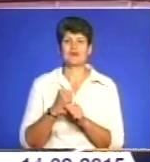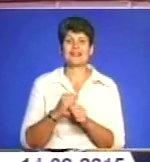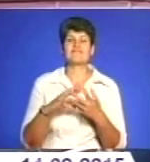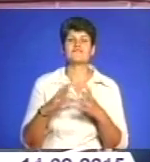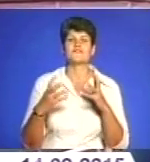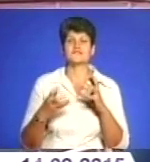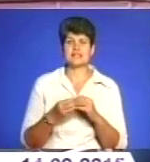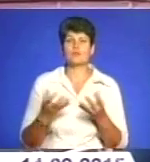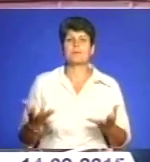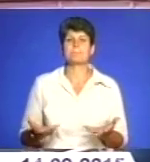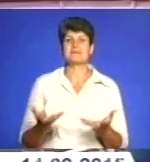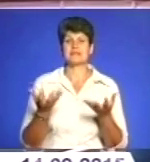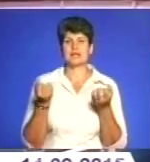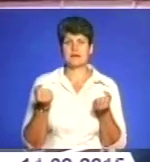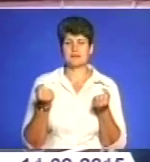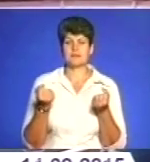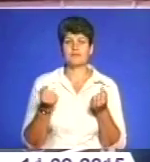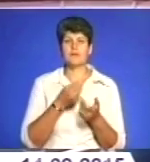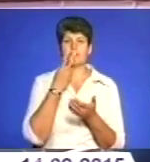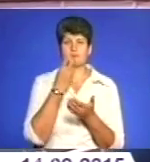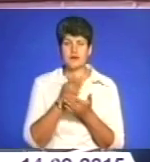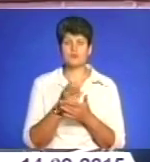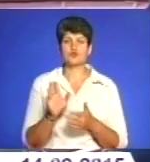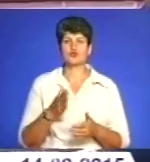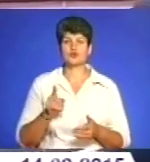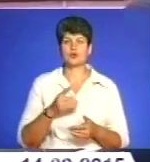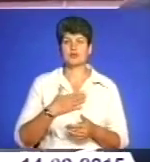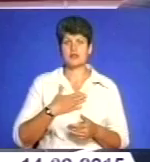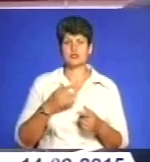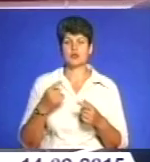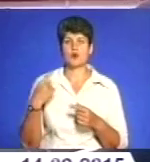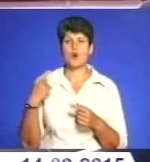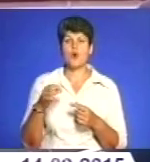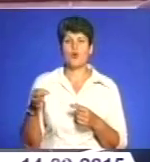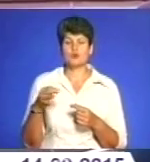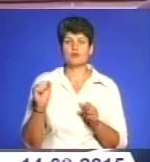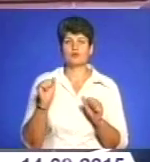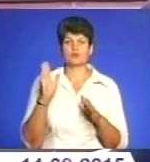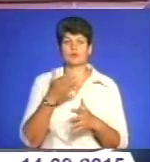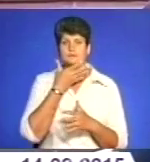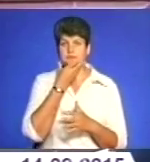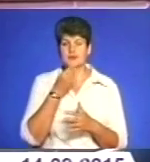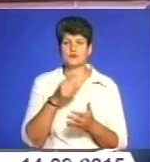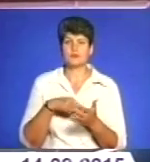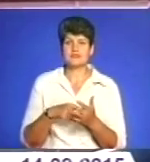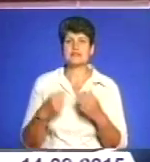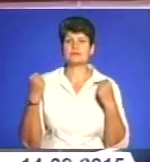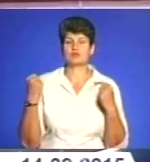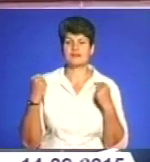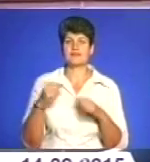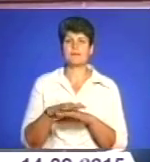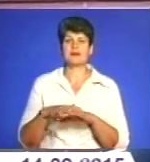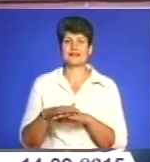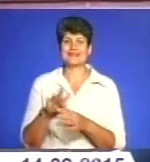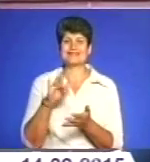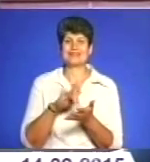і підтримали, адже ми бачимо, що наше озеро може бути не тільки звичайною красою міста, але й таким спортивним майданчиком, тобто